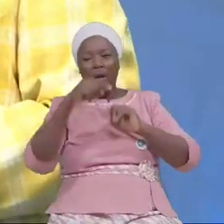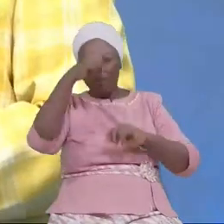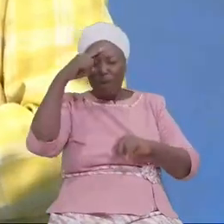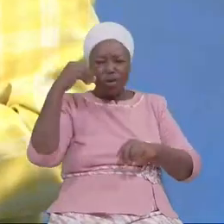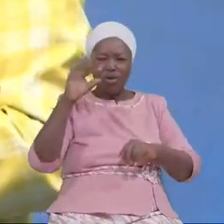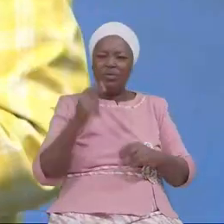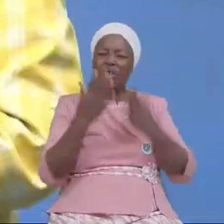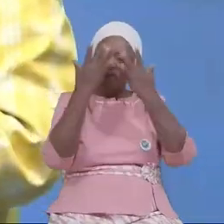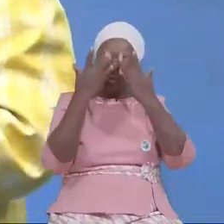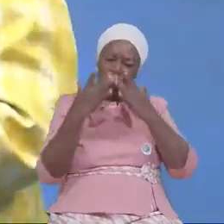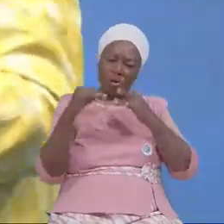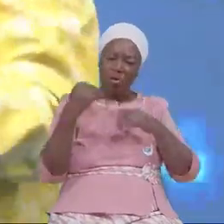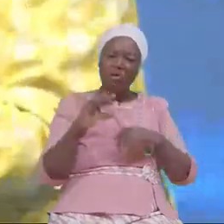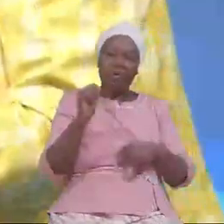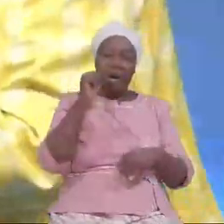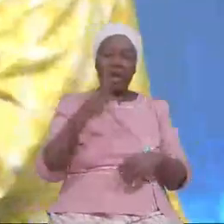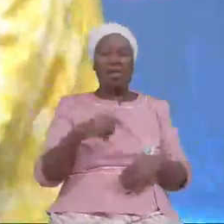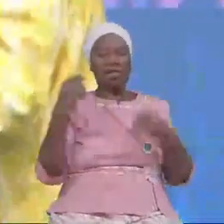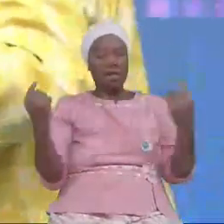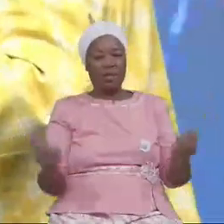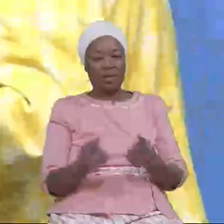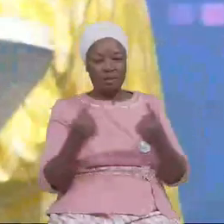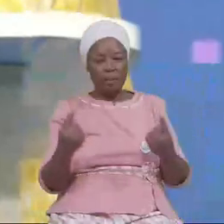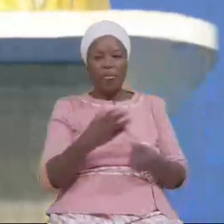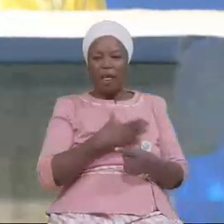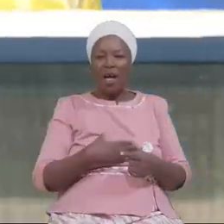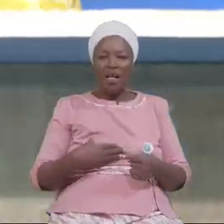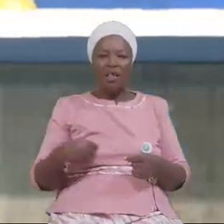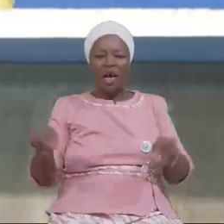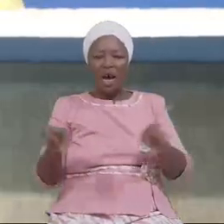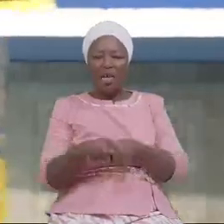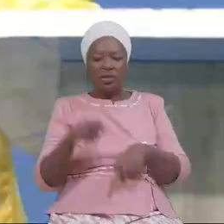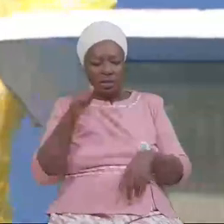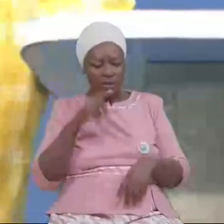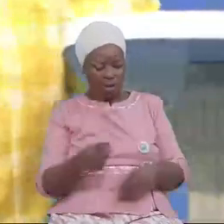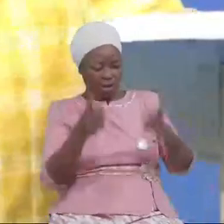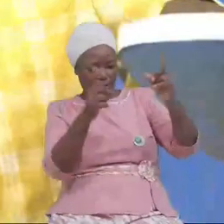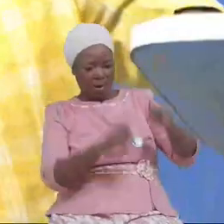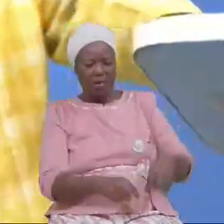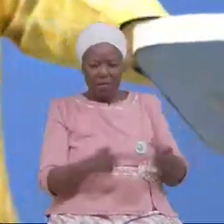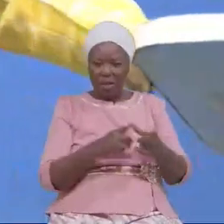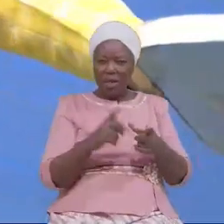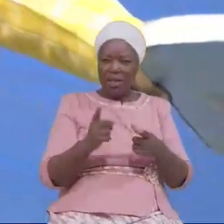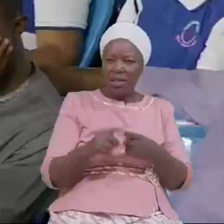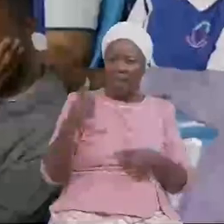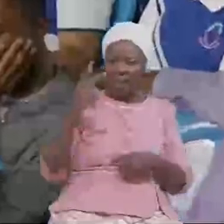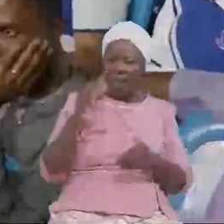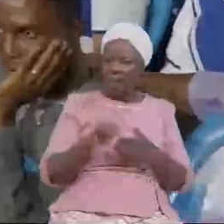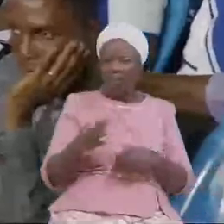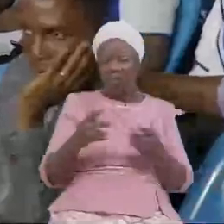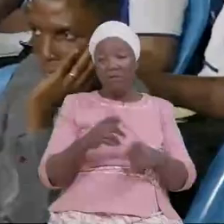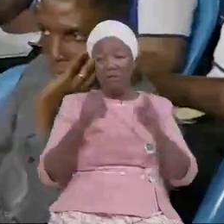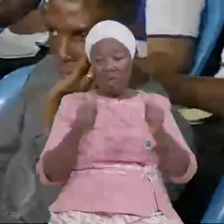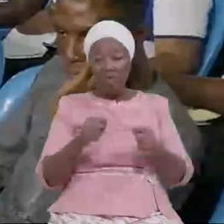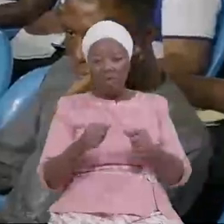de l'angoisse de ses péchés et comme elle est venue. Et tout cela est impromptu, il